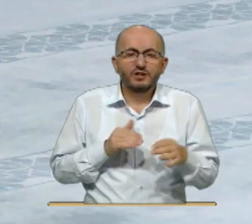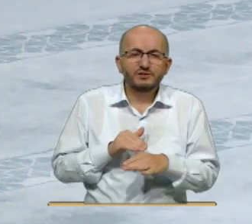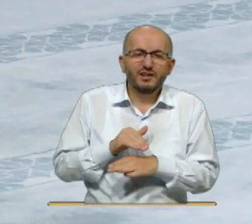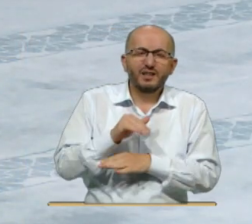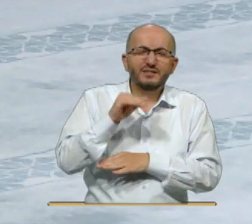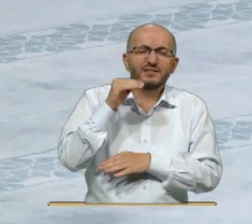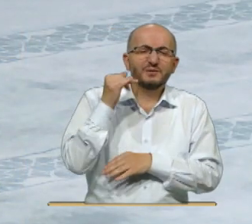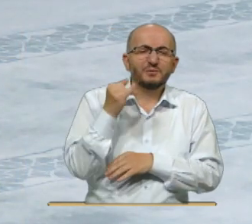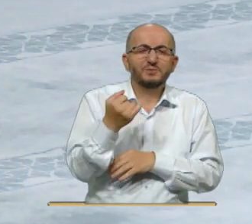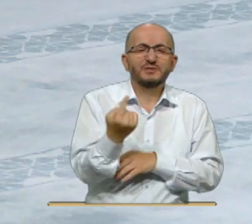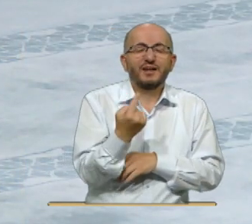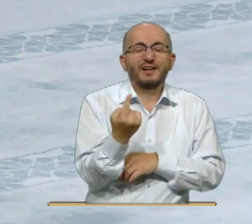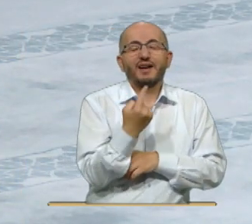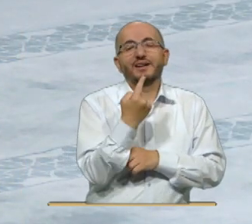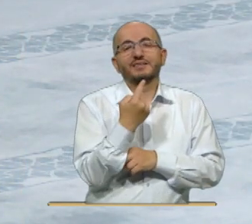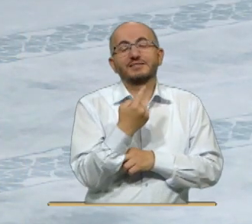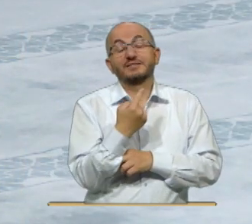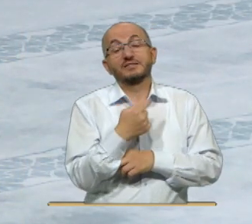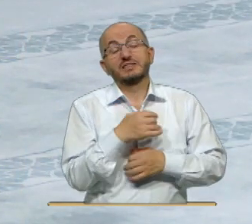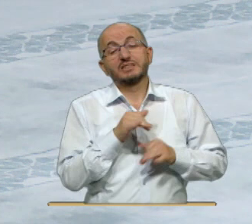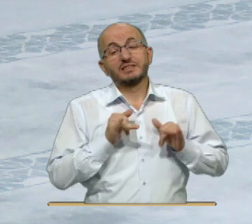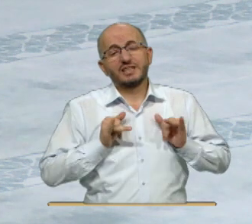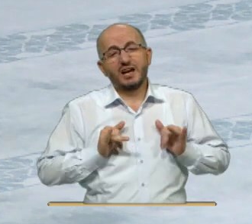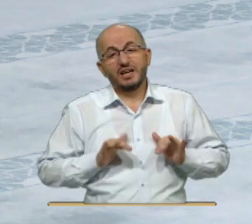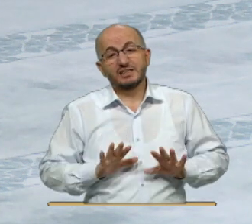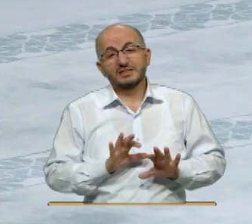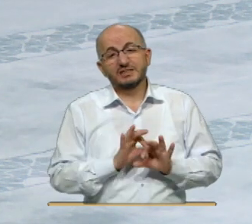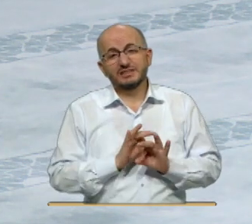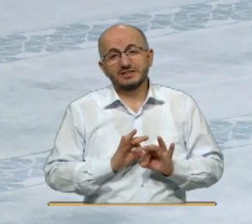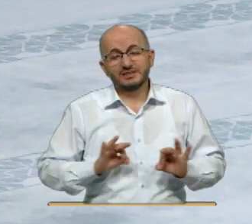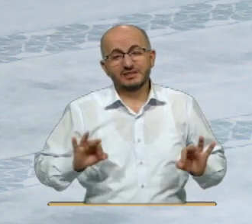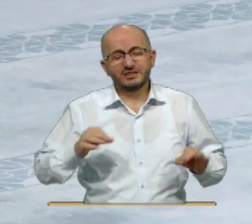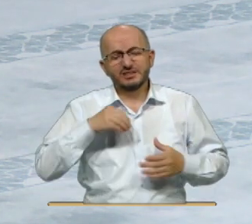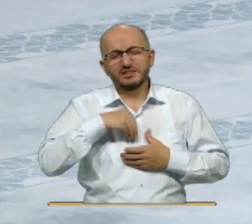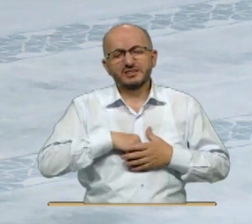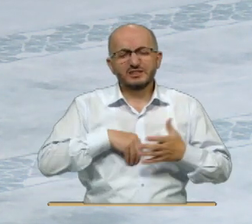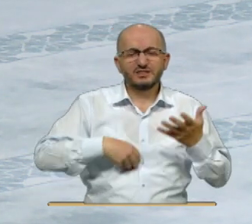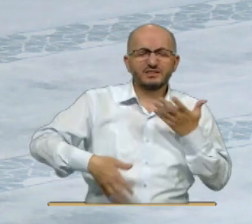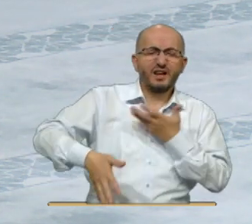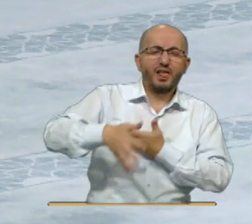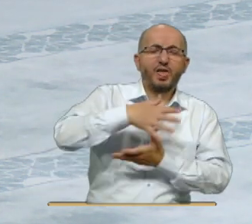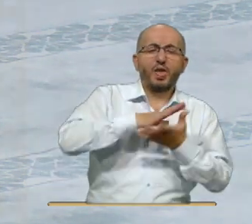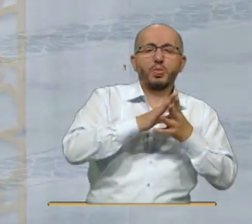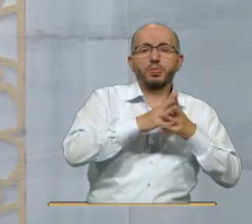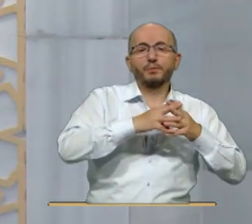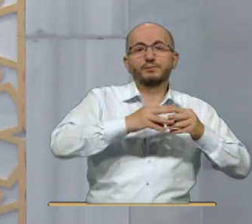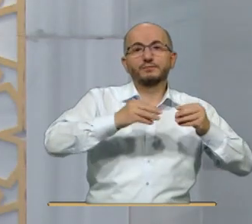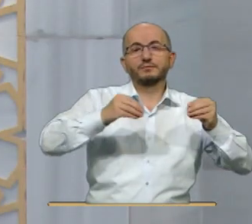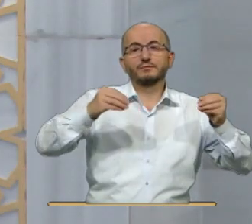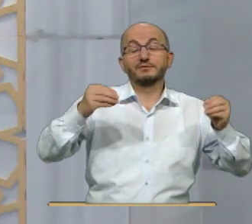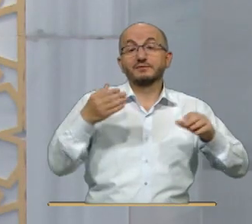yaşadığın nahoş durumlar, rahatsızlıklar, iç çalkantılar da kaybolur diyor.